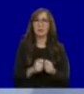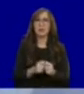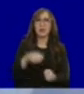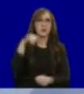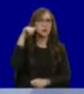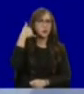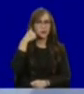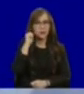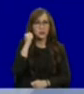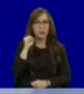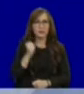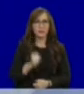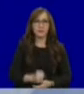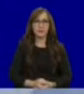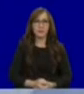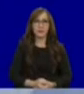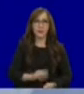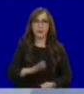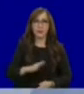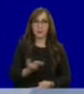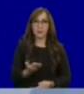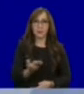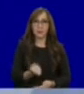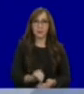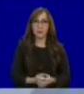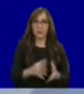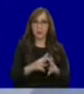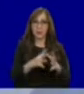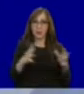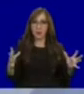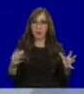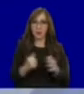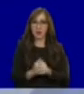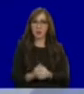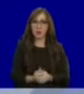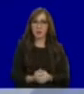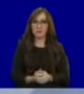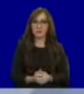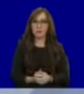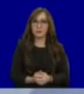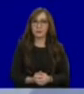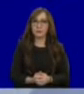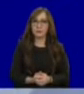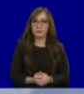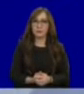melaksanakan PJJ. Tapi karena perkembangan tatap muka ini